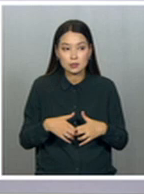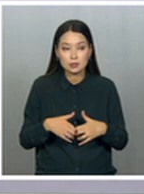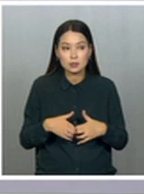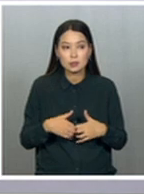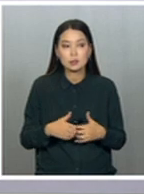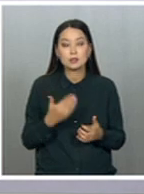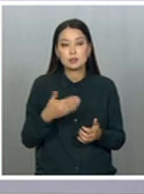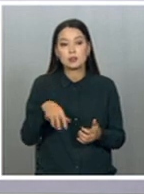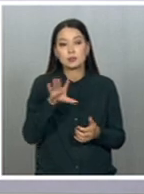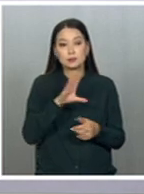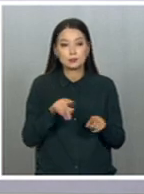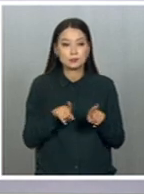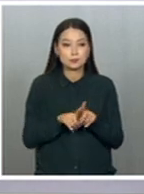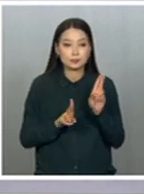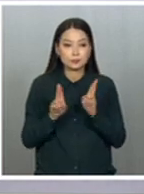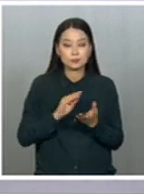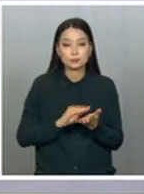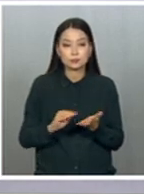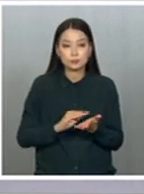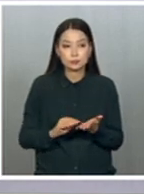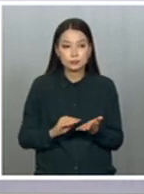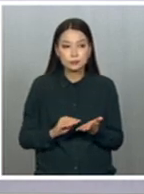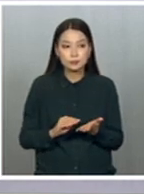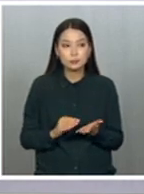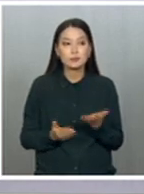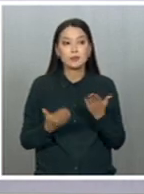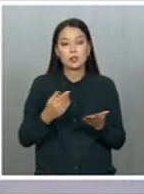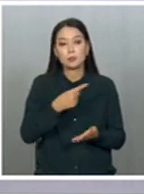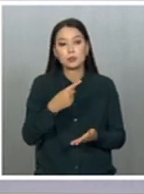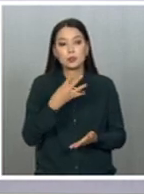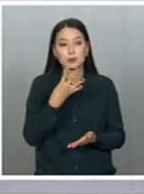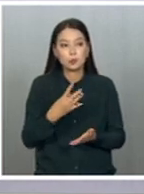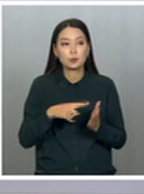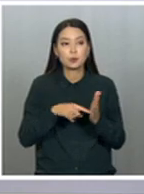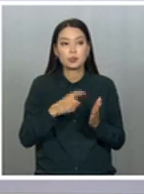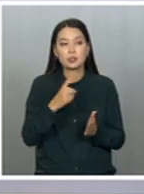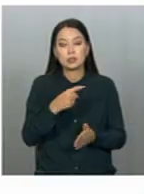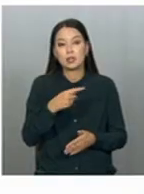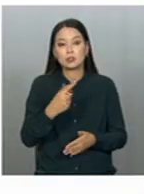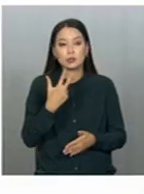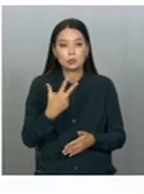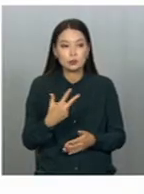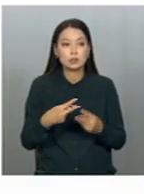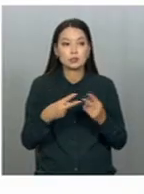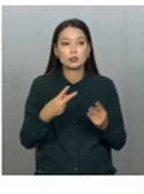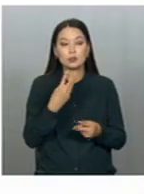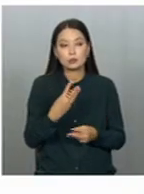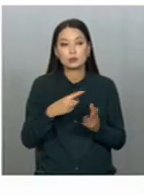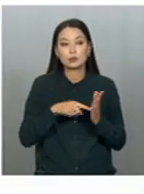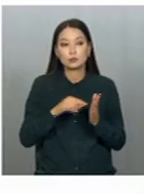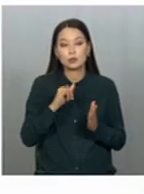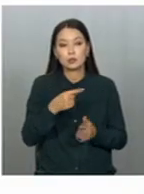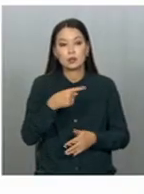пропорция арқылы шығаруды пайдаланамыз. Яғни, минус 4 көбейтілген X азайтылған 3 тең 3 көбейтілген